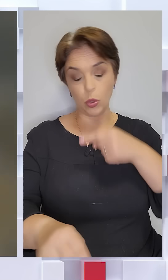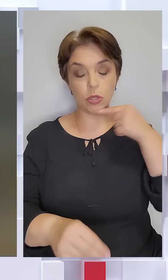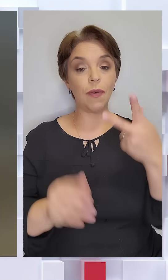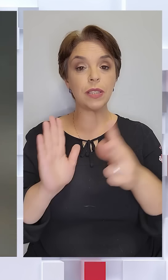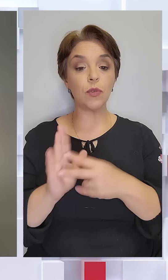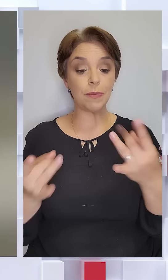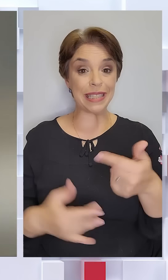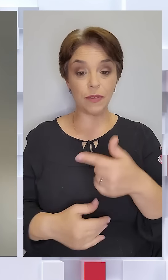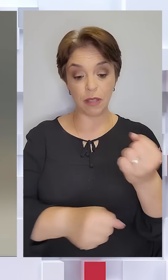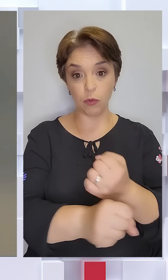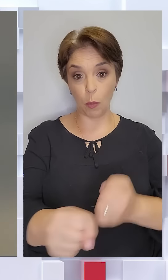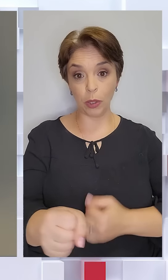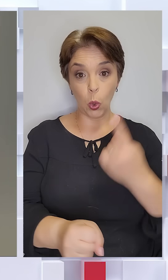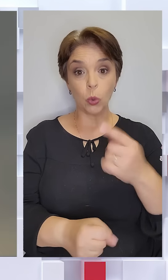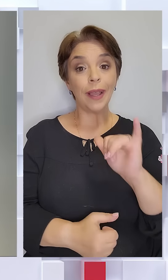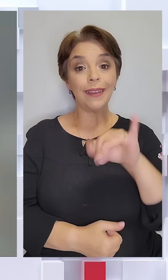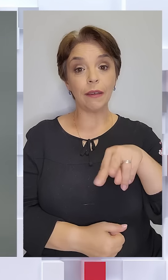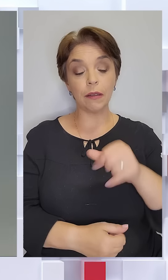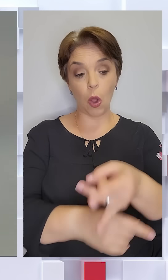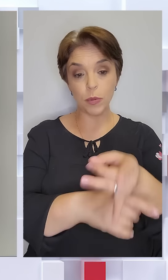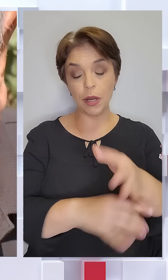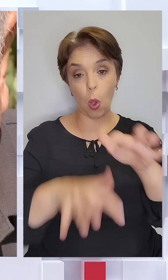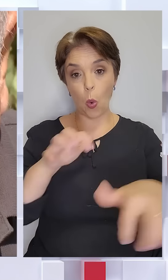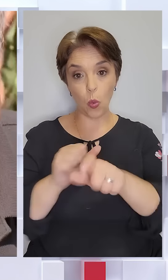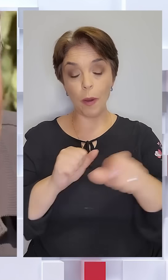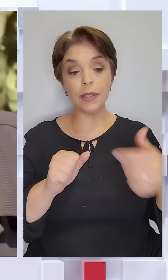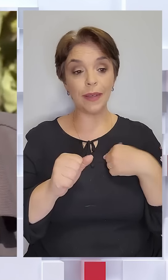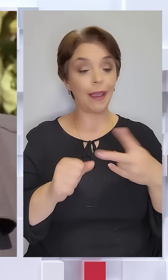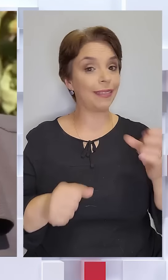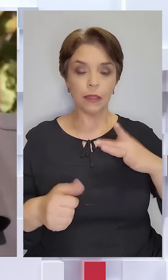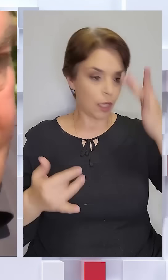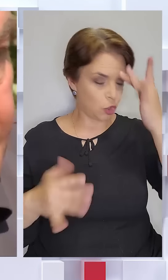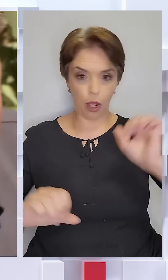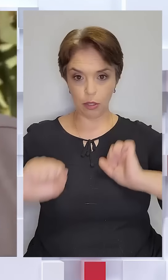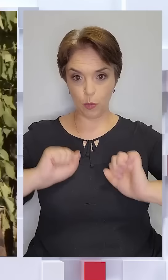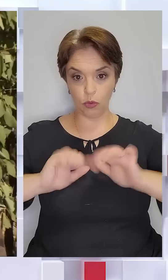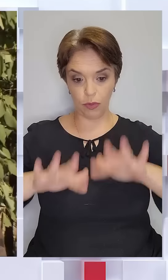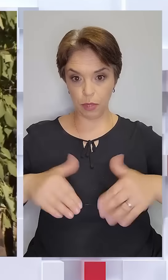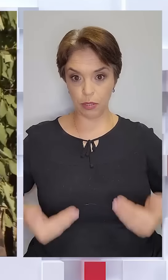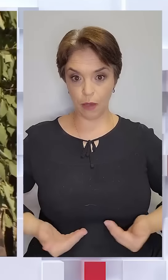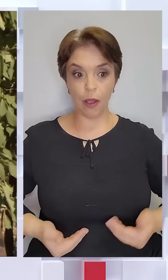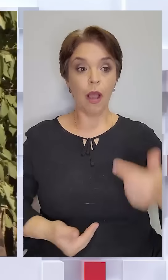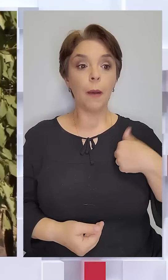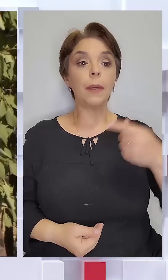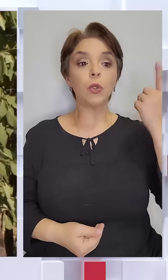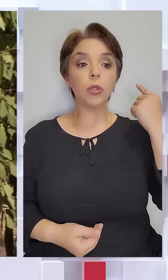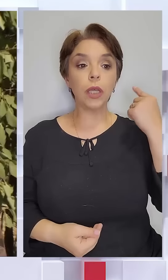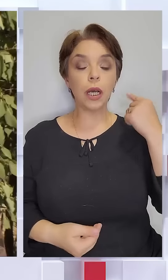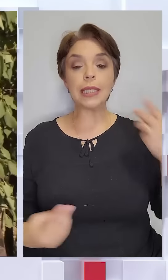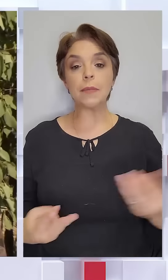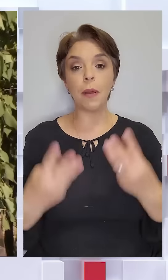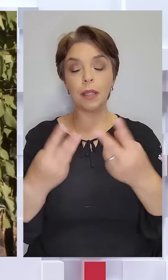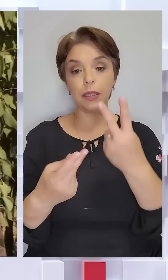28 цивільних із автоматами та одною іглою обстріляли окупантів, які не чекали спротиву від місцевих. Ми тоді